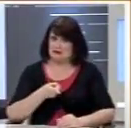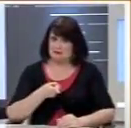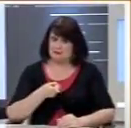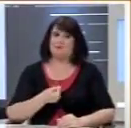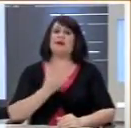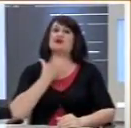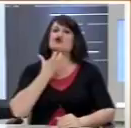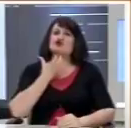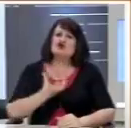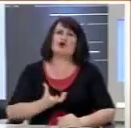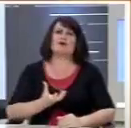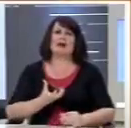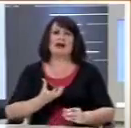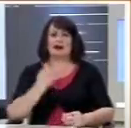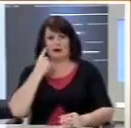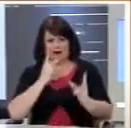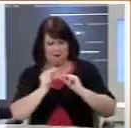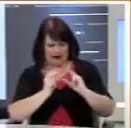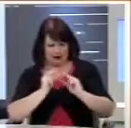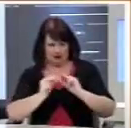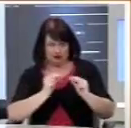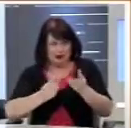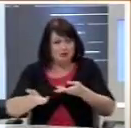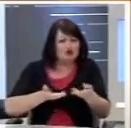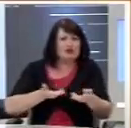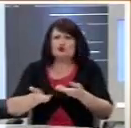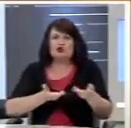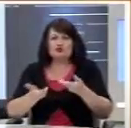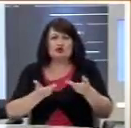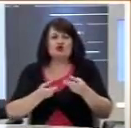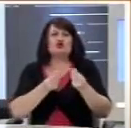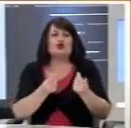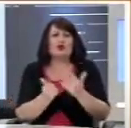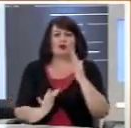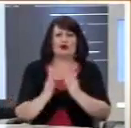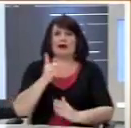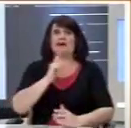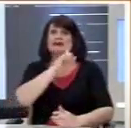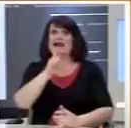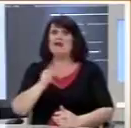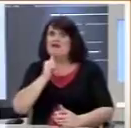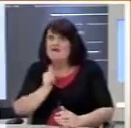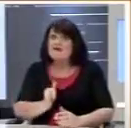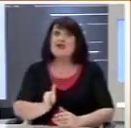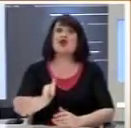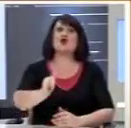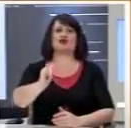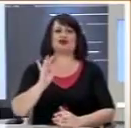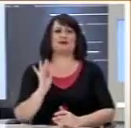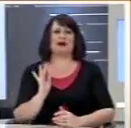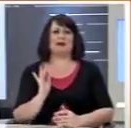σοβαρή ανταλλαγή απόψεων για πώς αυτή η ανάπτυξη θα είναι βιώσιμη και πέρα από το